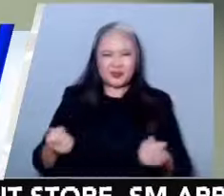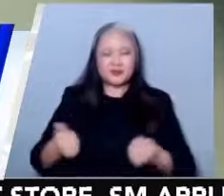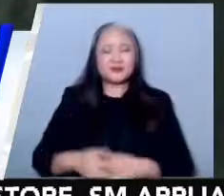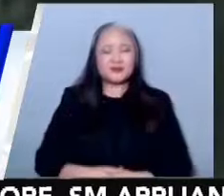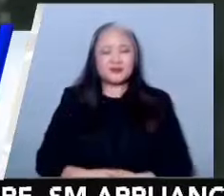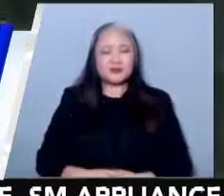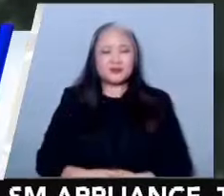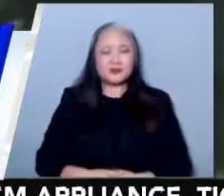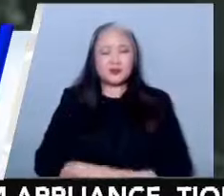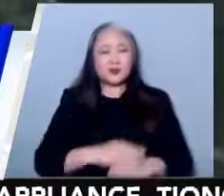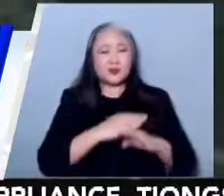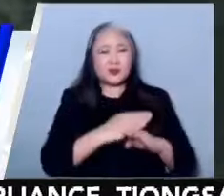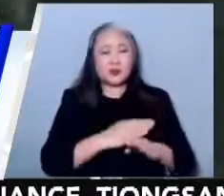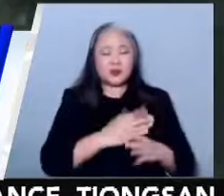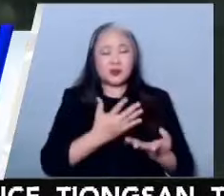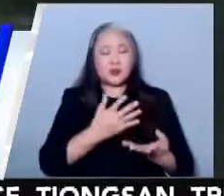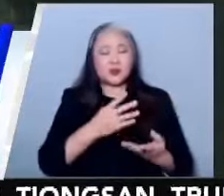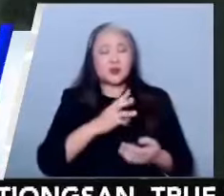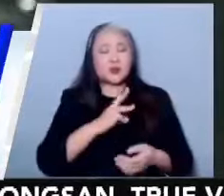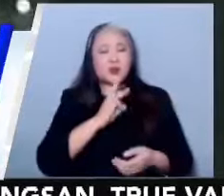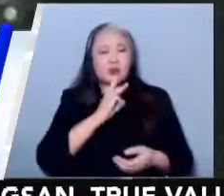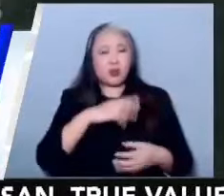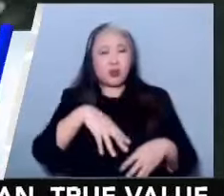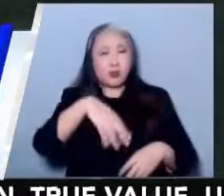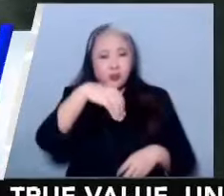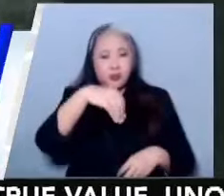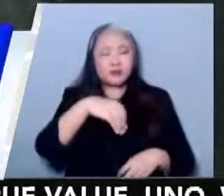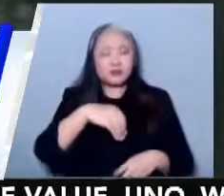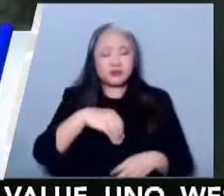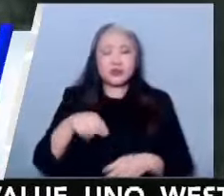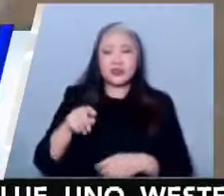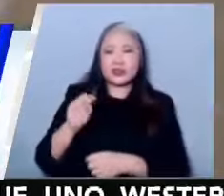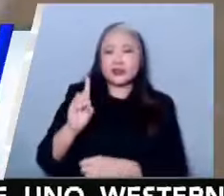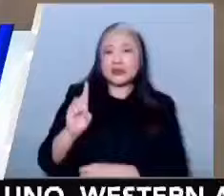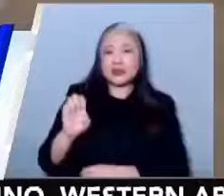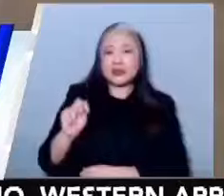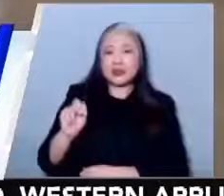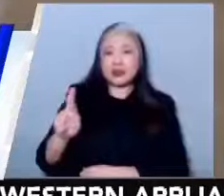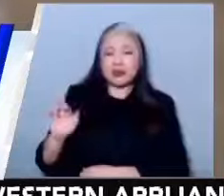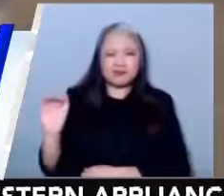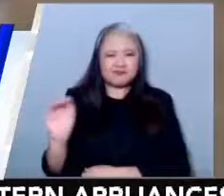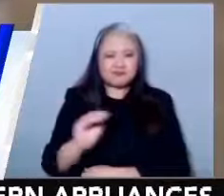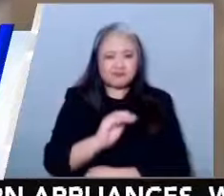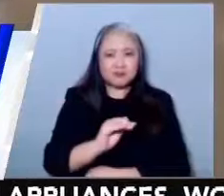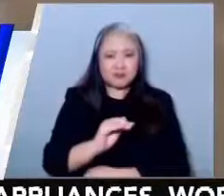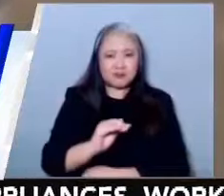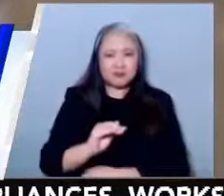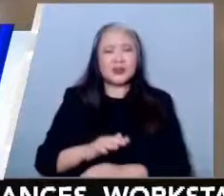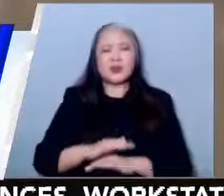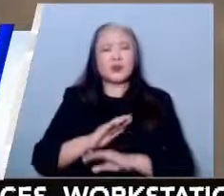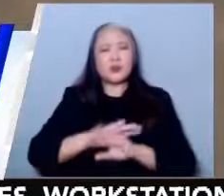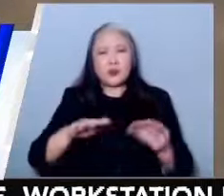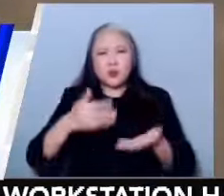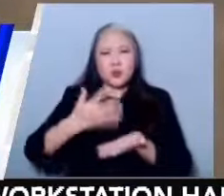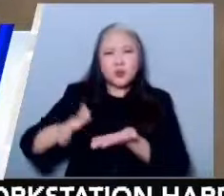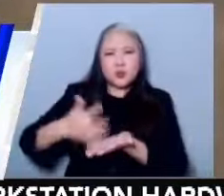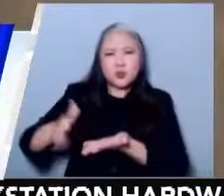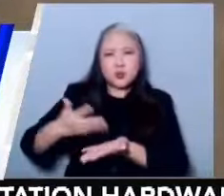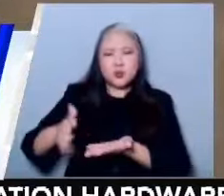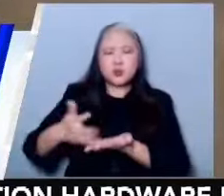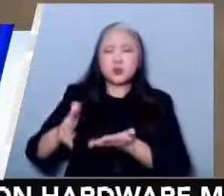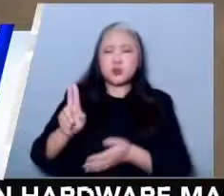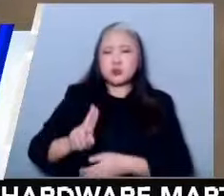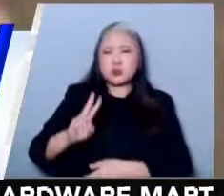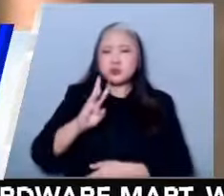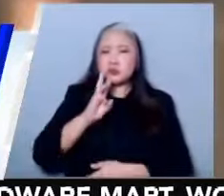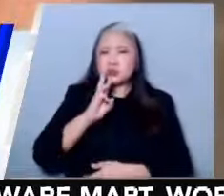service interruption, nanawagan ang Department of Environment and Natural Resources na huwag mag-aksaya sa paggamit ng tubig. Ang Department of Health